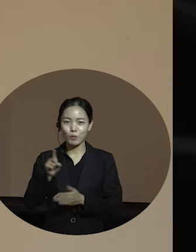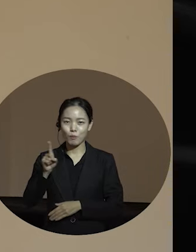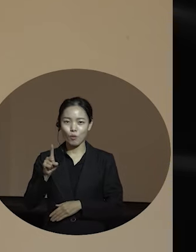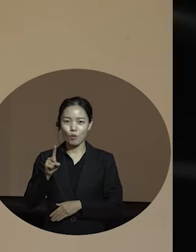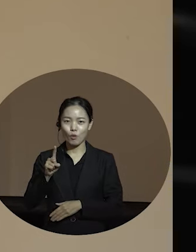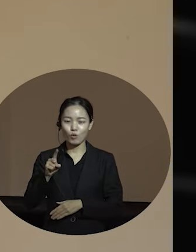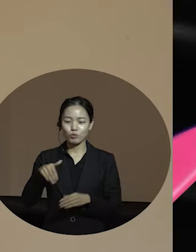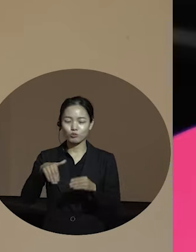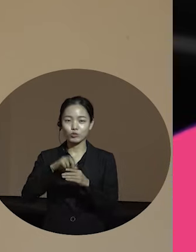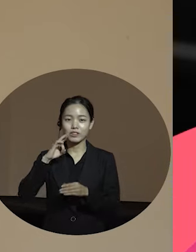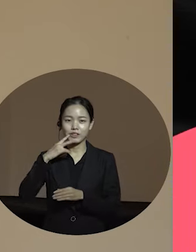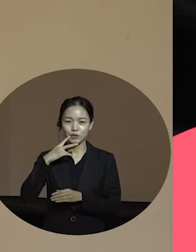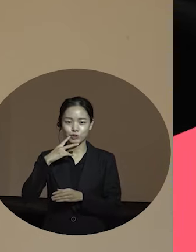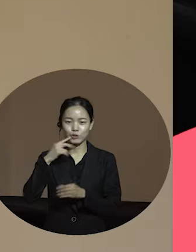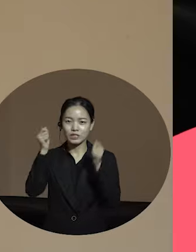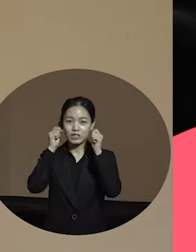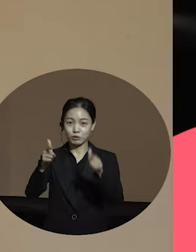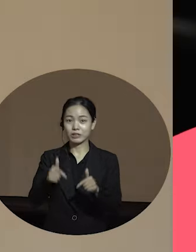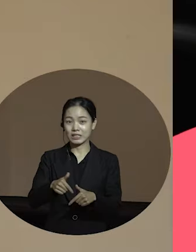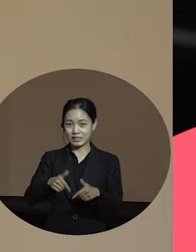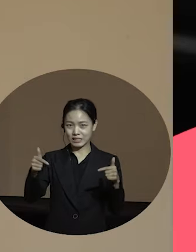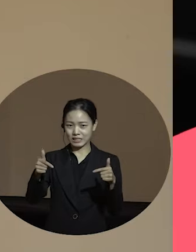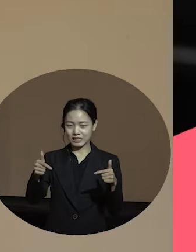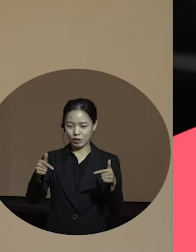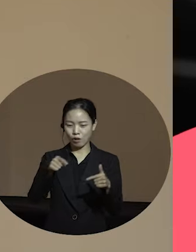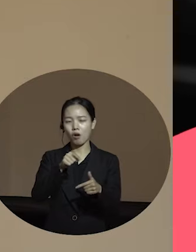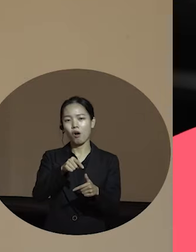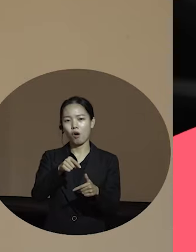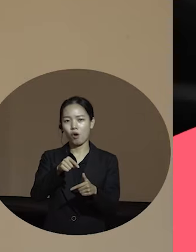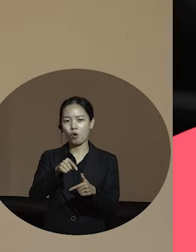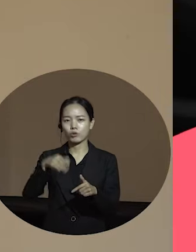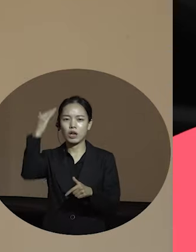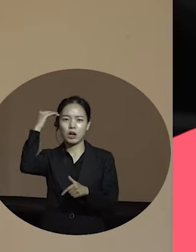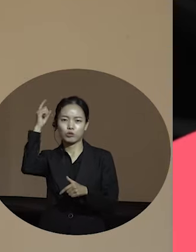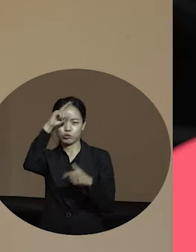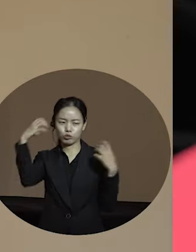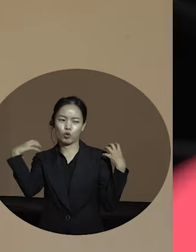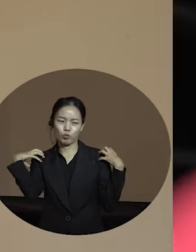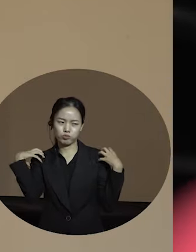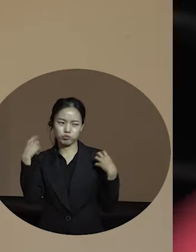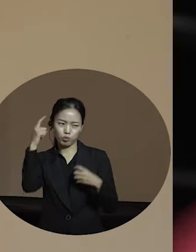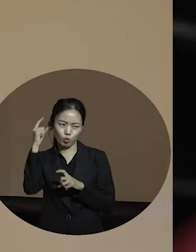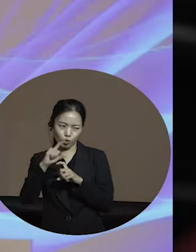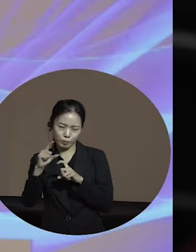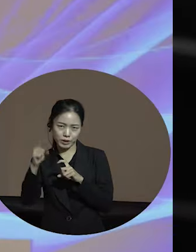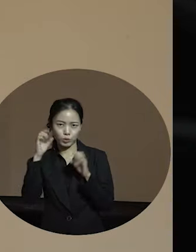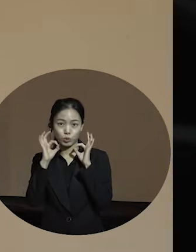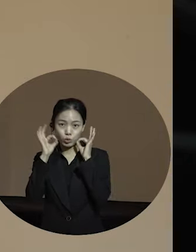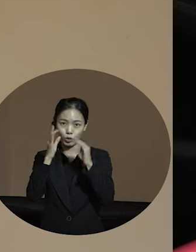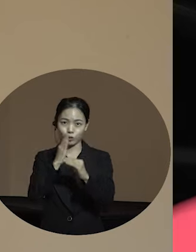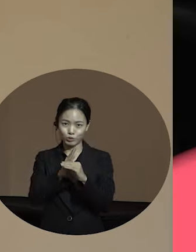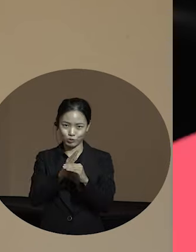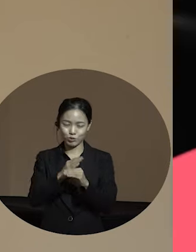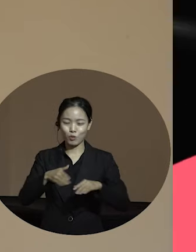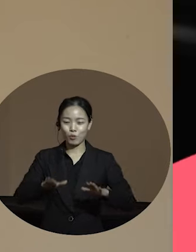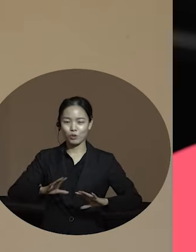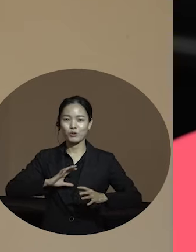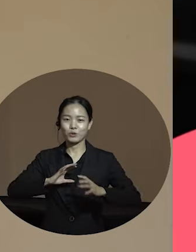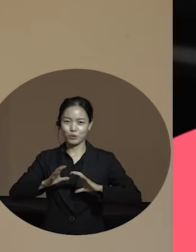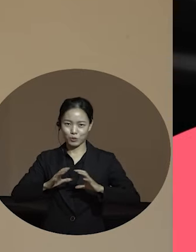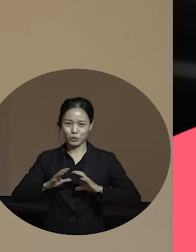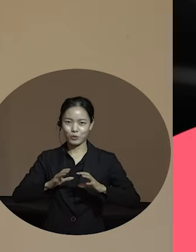양성은 대한민국 정부의 고민과 맞닿아 있습니다. 오늘과 내일 열리는 포럼을 통해